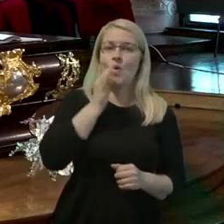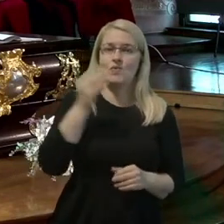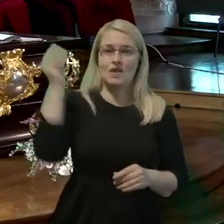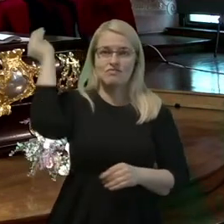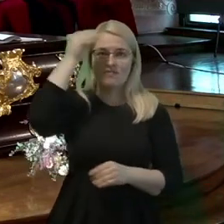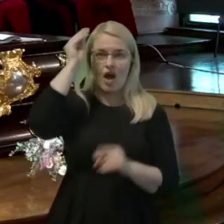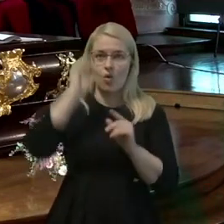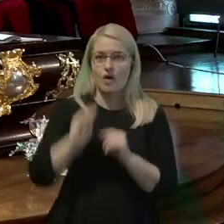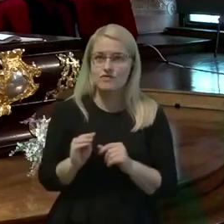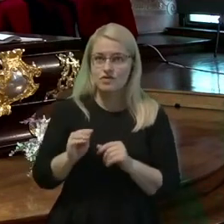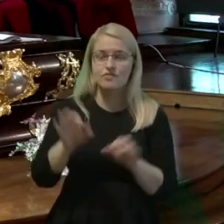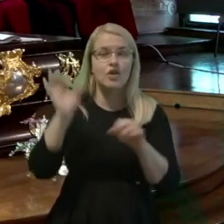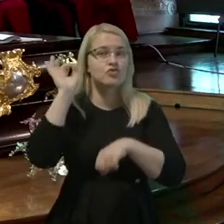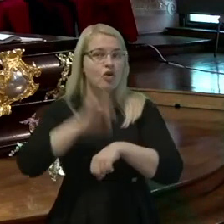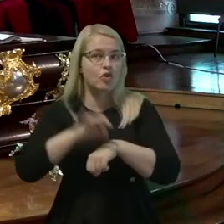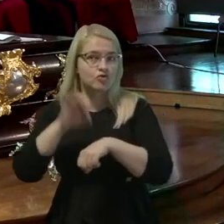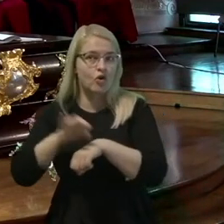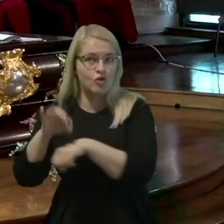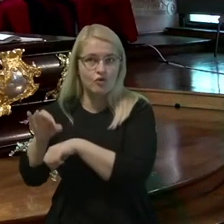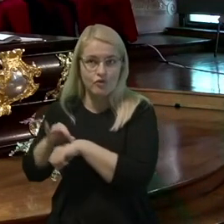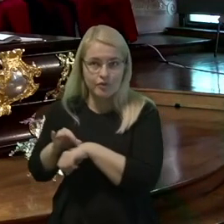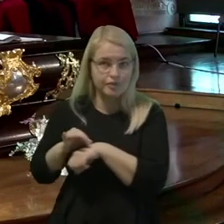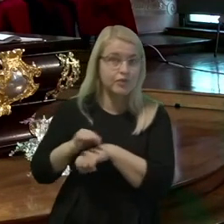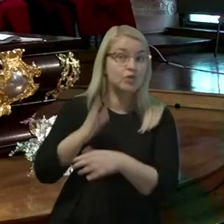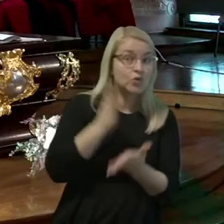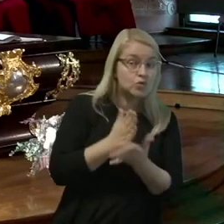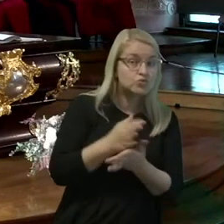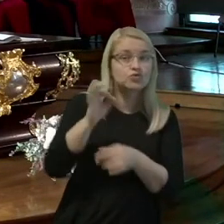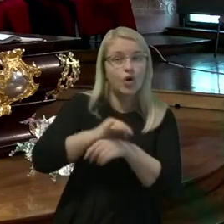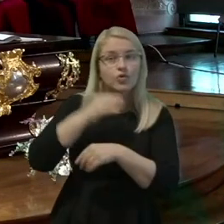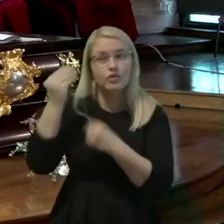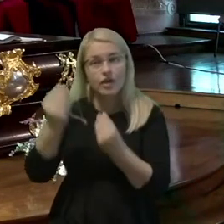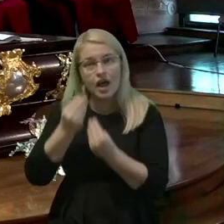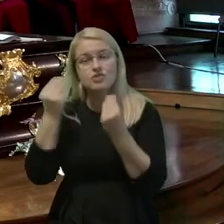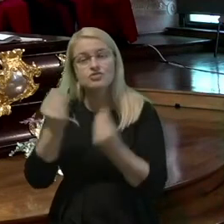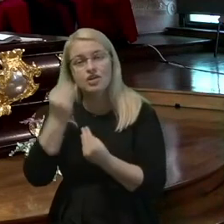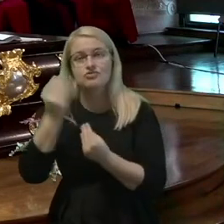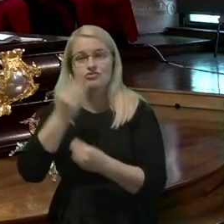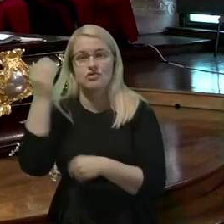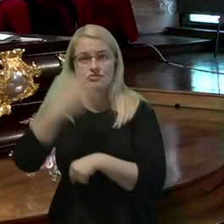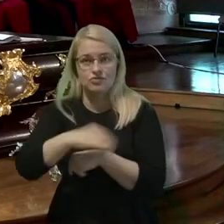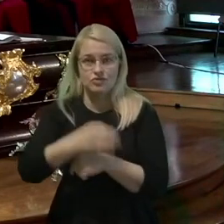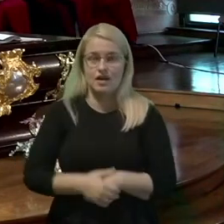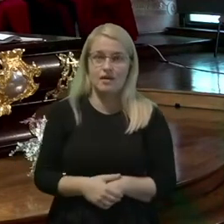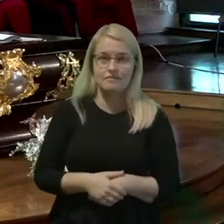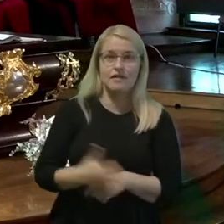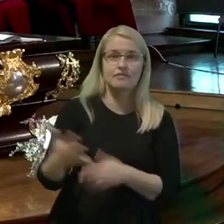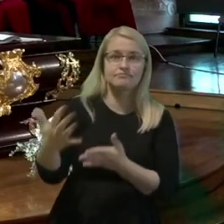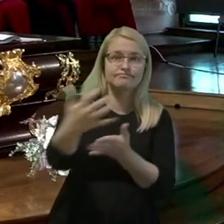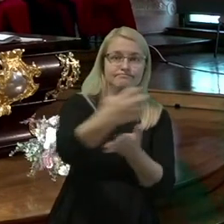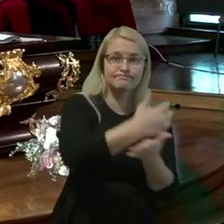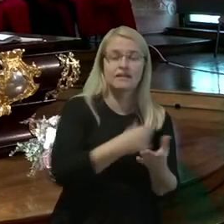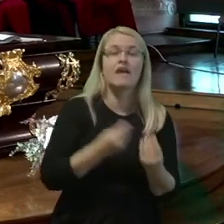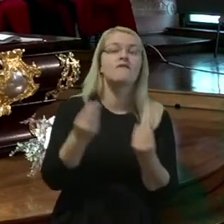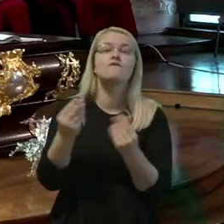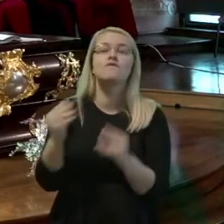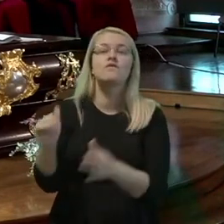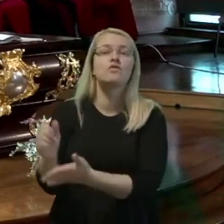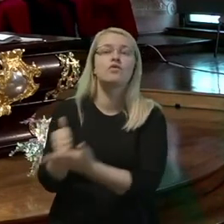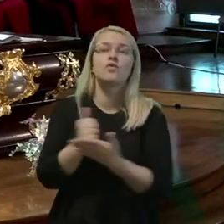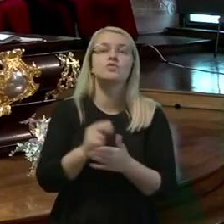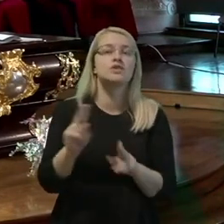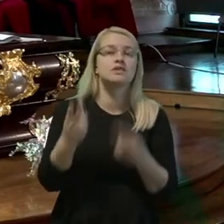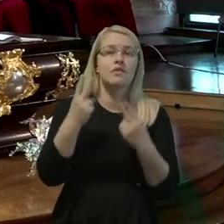naukowców, doktorów i doktorantów, którzy pozyskują fundusze na swoje badania, między innymi z Narodowego Centrum